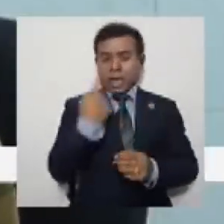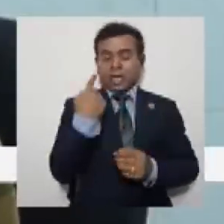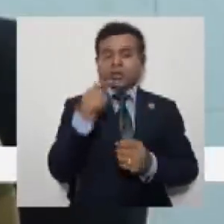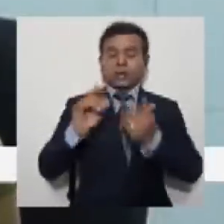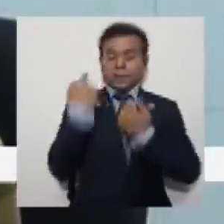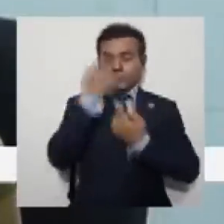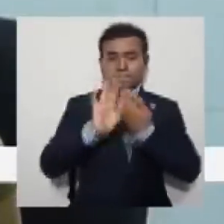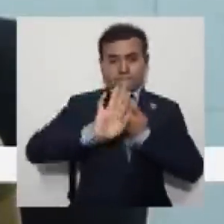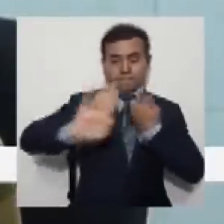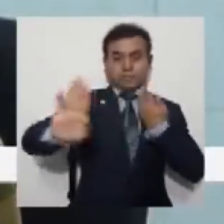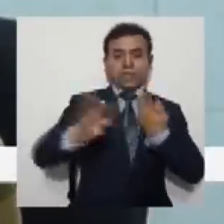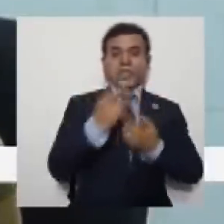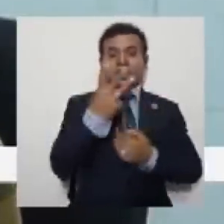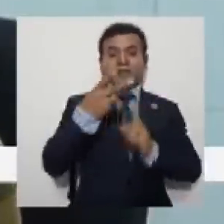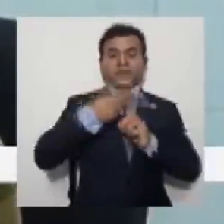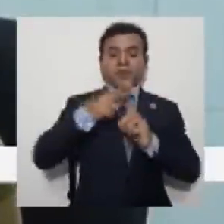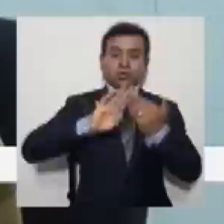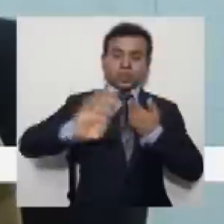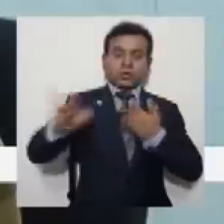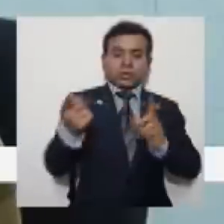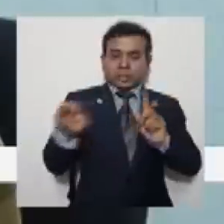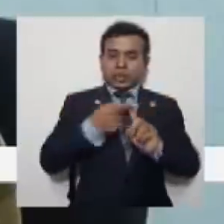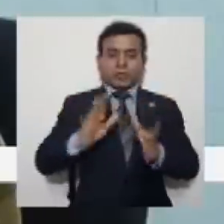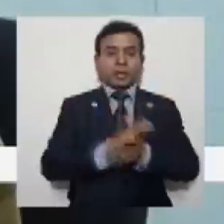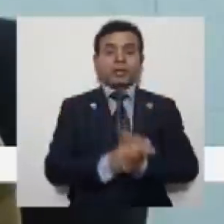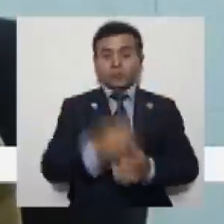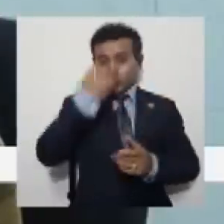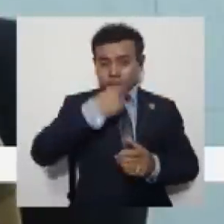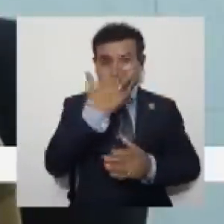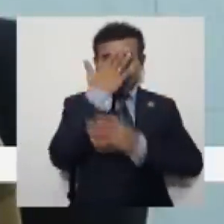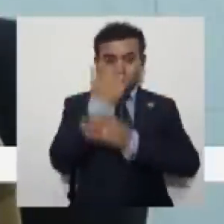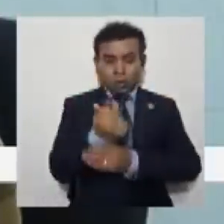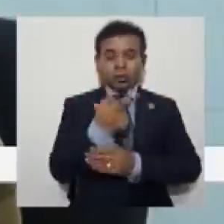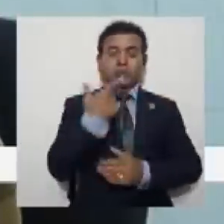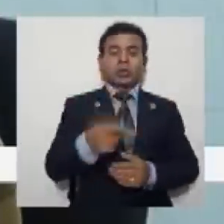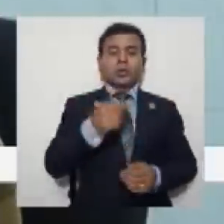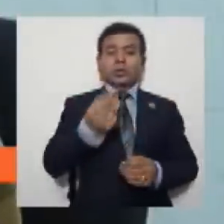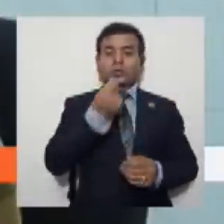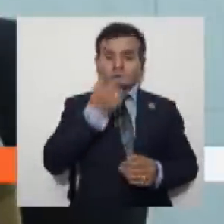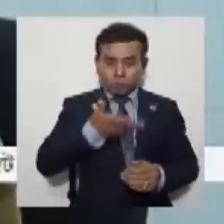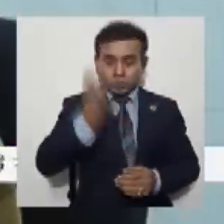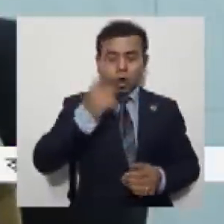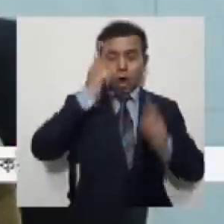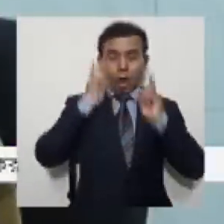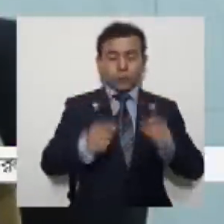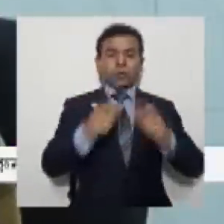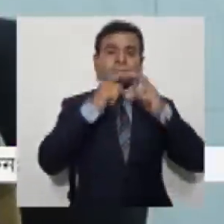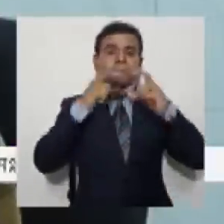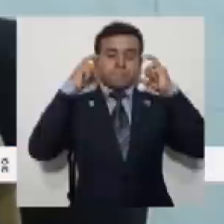জরুরি প্রয়োজনে বাড়ির বাইরে যেতে হলে আপনি অবশ্যই মাস্ক ব্যবহার করবেন। ঘরে তৈরি 3 স্তর বিশিষ্ট মাস্ক আপনারা ব্যবহার করতে